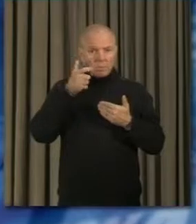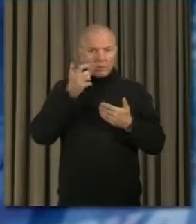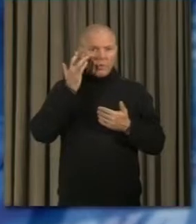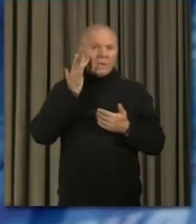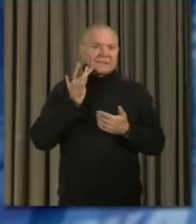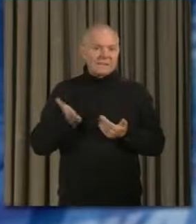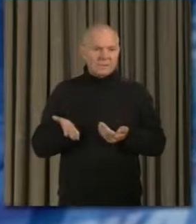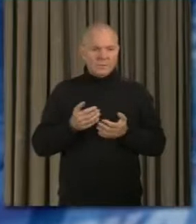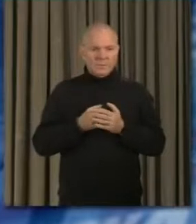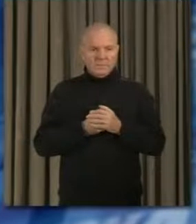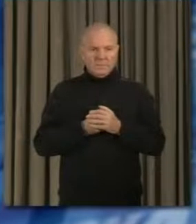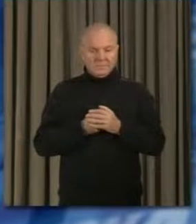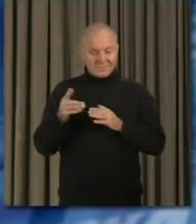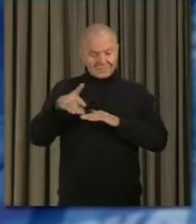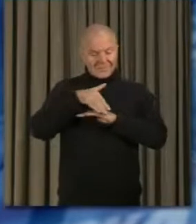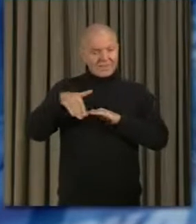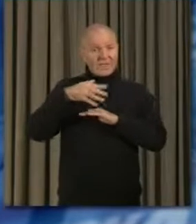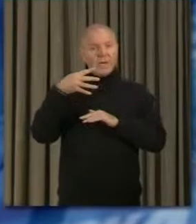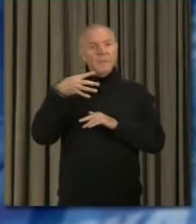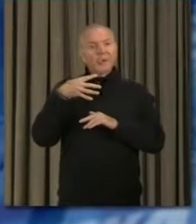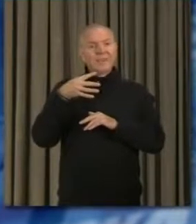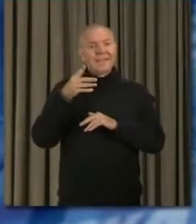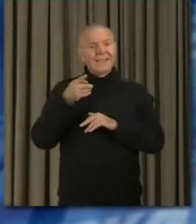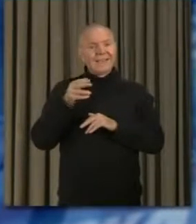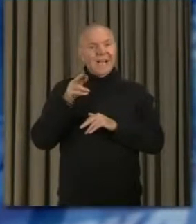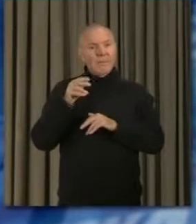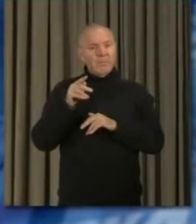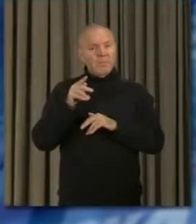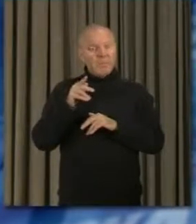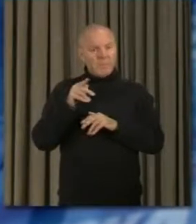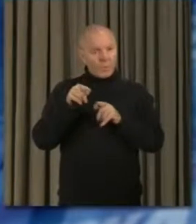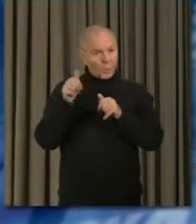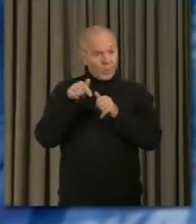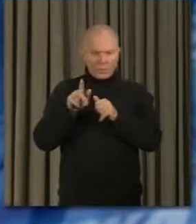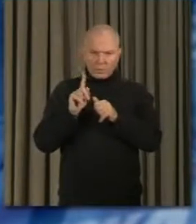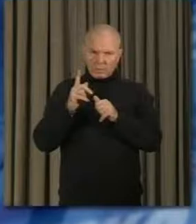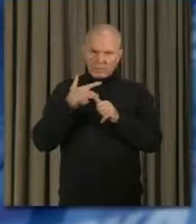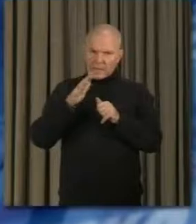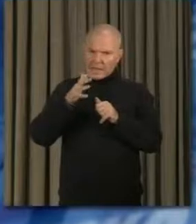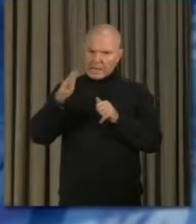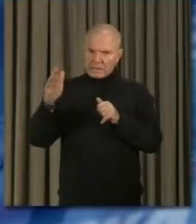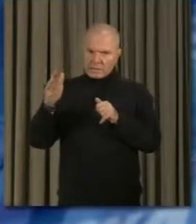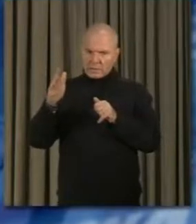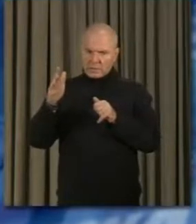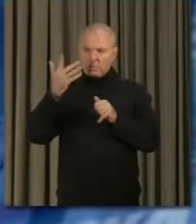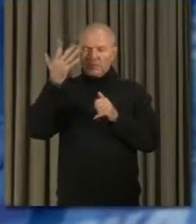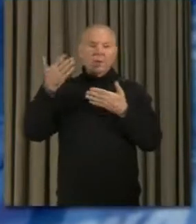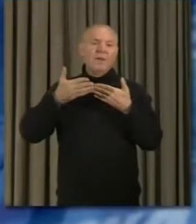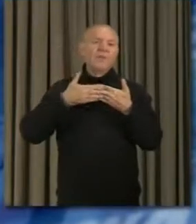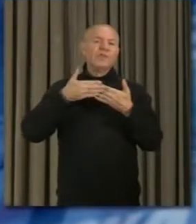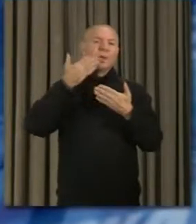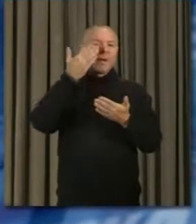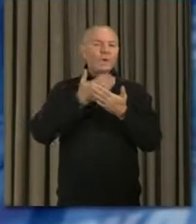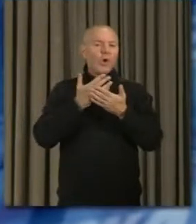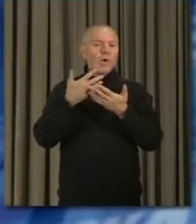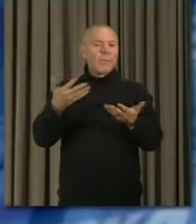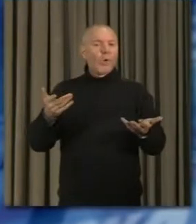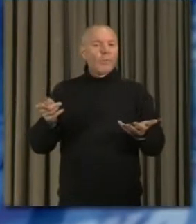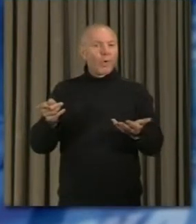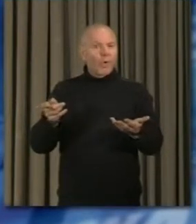rischi. Quello di via Montegrappa non è però l'unico passaggio a livello finito nell'occhio del ciclone a Domenia. C'è infatti quello vicino alla Madonna del Popolo dove si